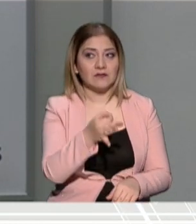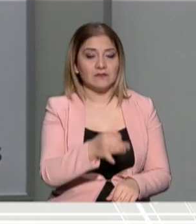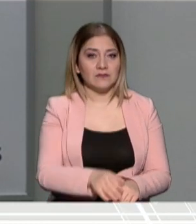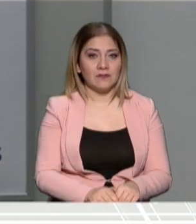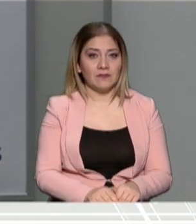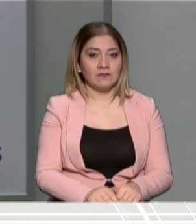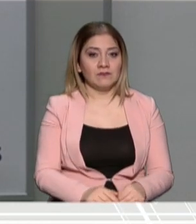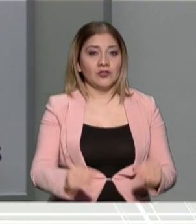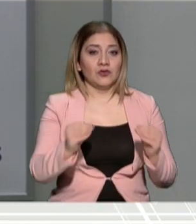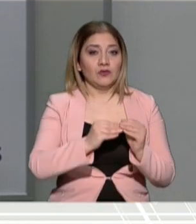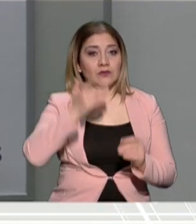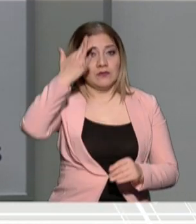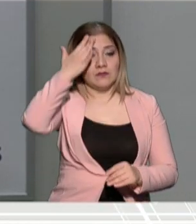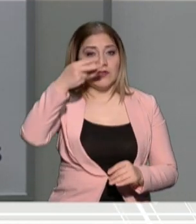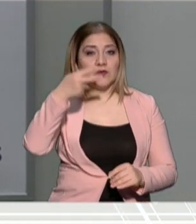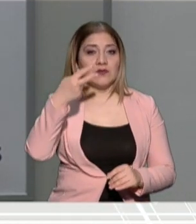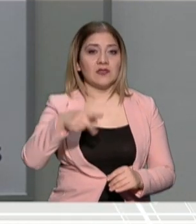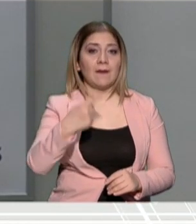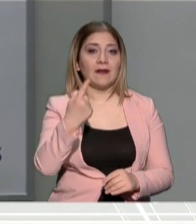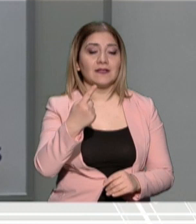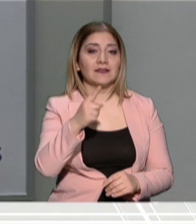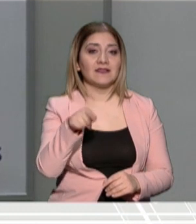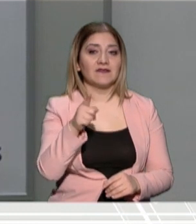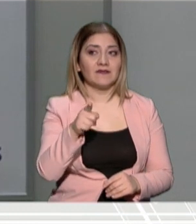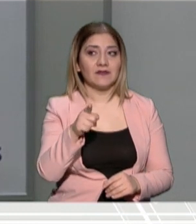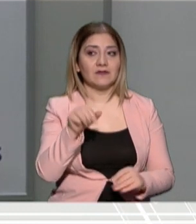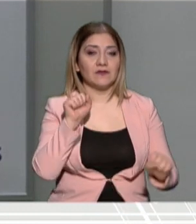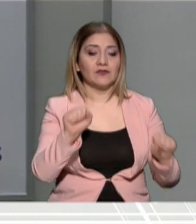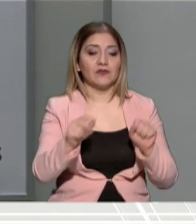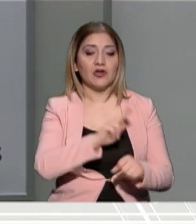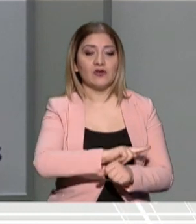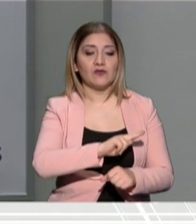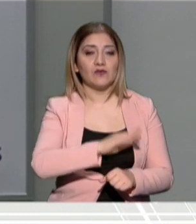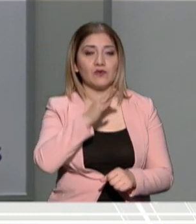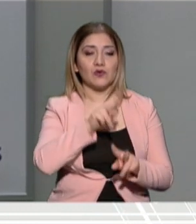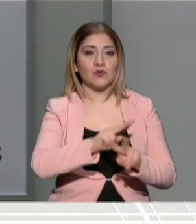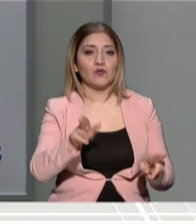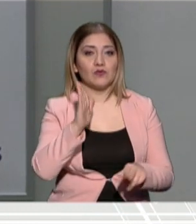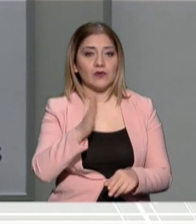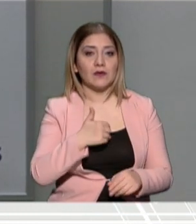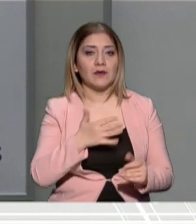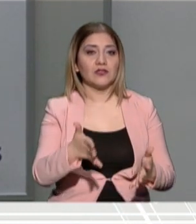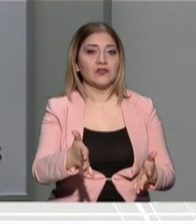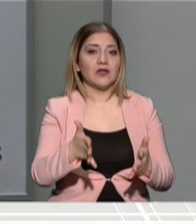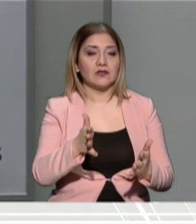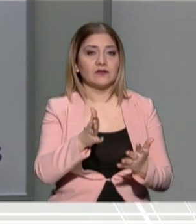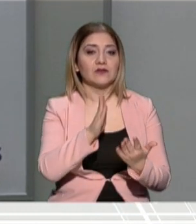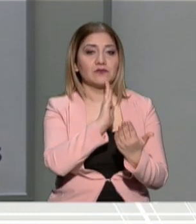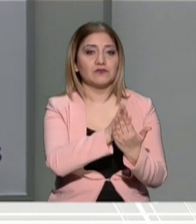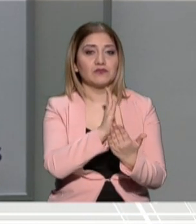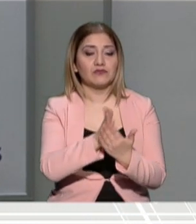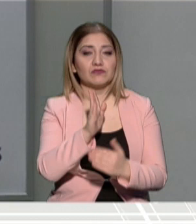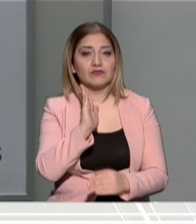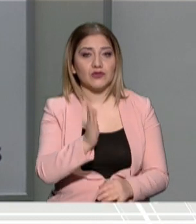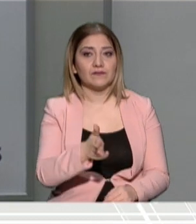նույնը նախատեսվում է նաև 2021 թվականի ընթացքում կազմակերպվող աշխատանքներին։ Մենք հստակ շեշտադրված